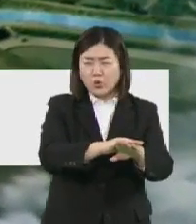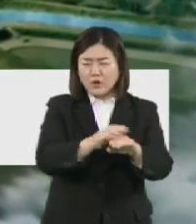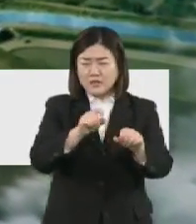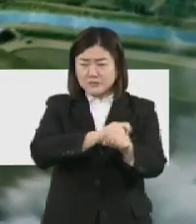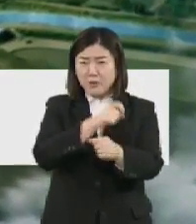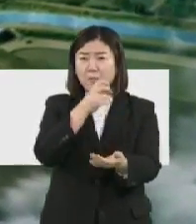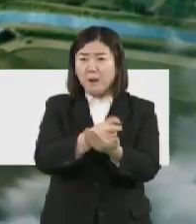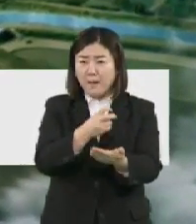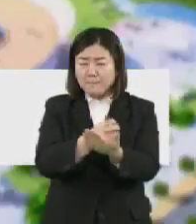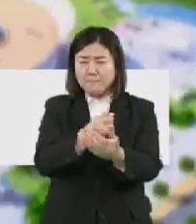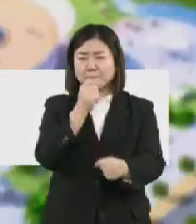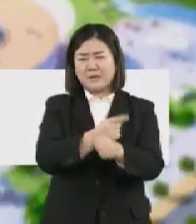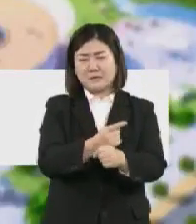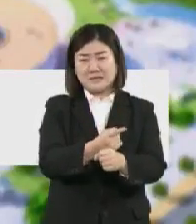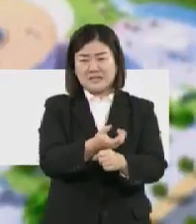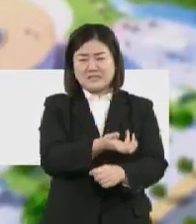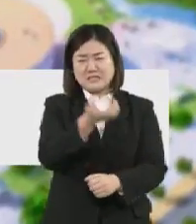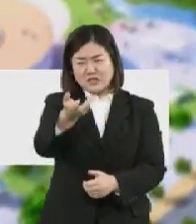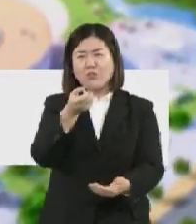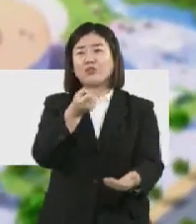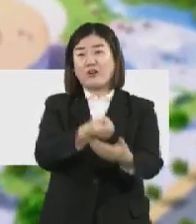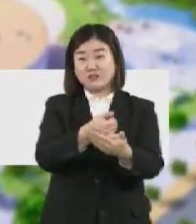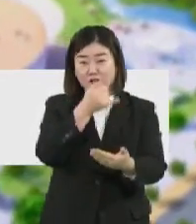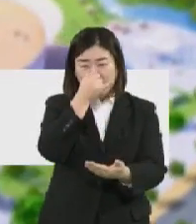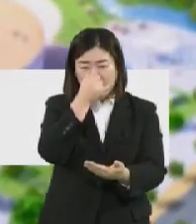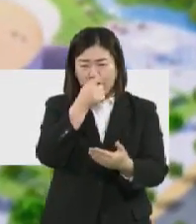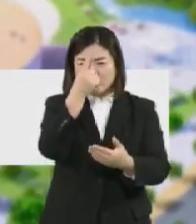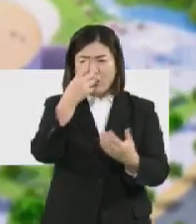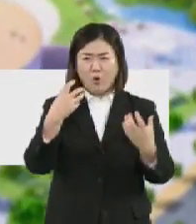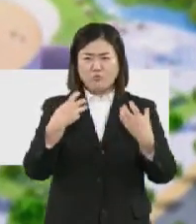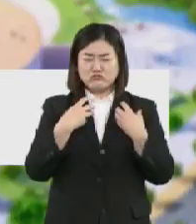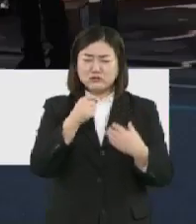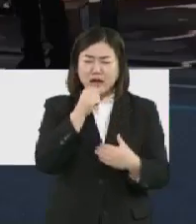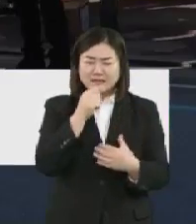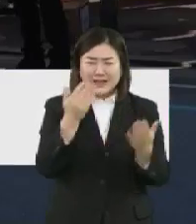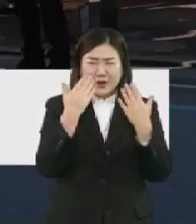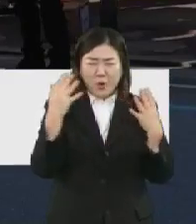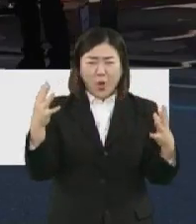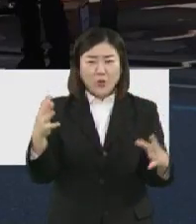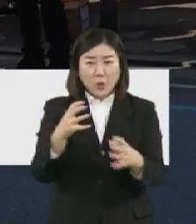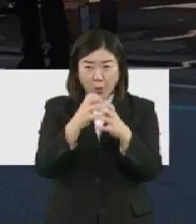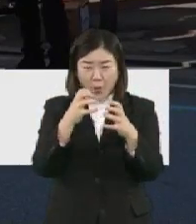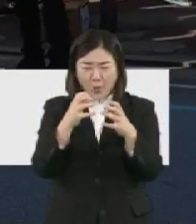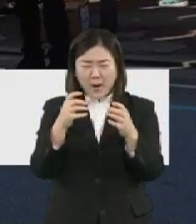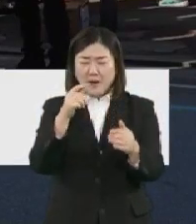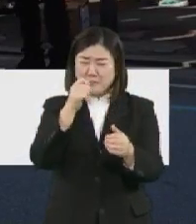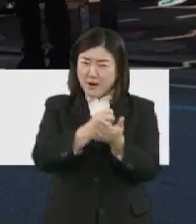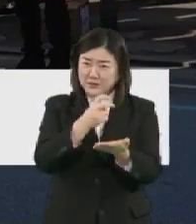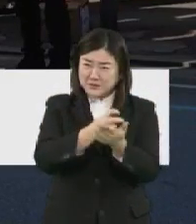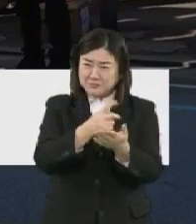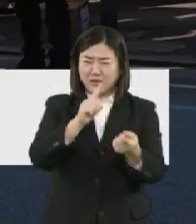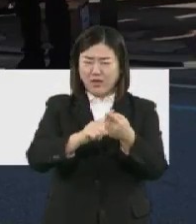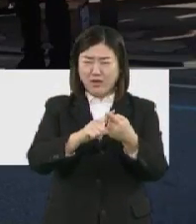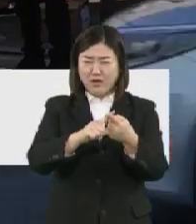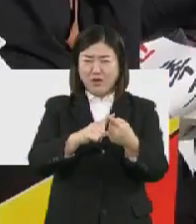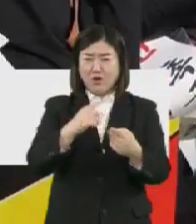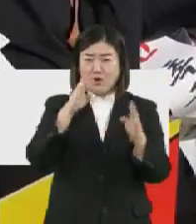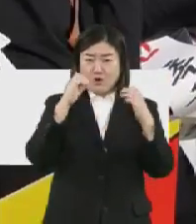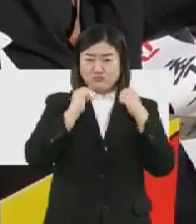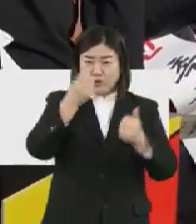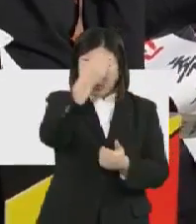에 의해 이미 이전이 결정돼 쓰나 전구가 소규모 학교 통폐합 방침에 따라 부여 과의 통합을